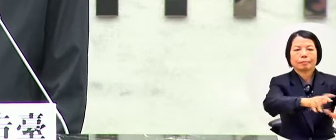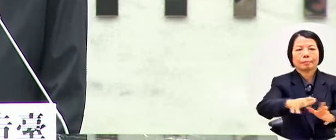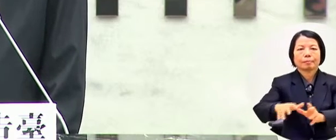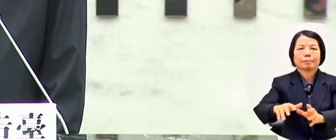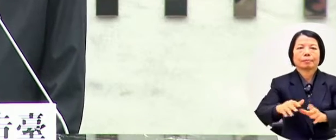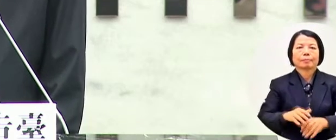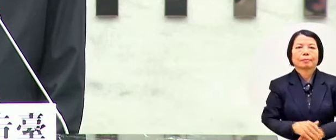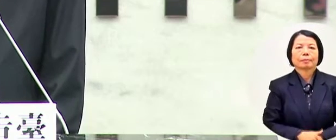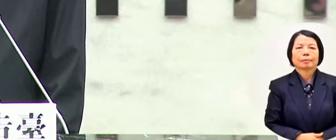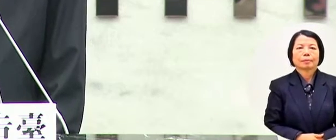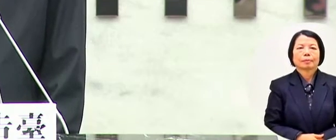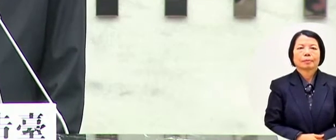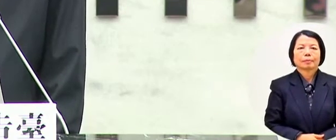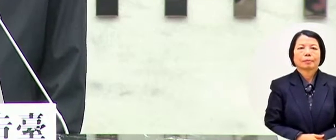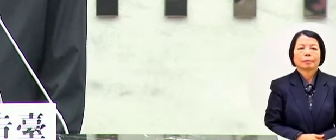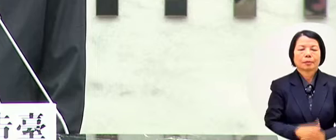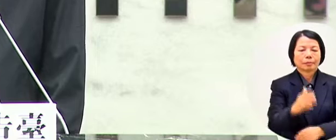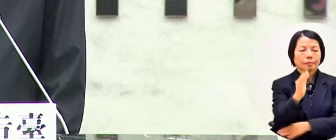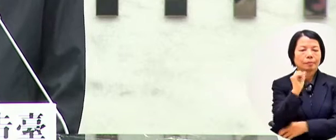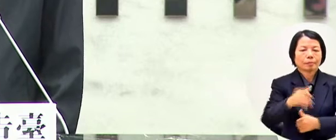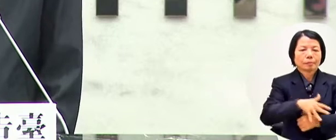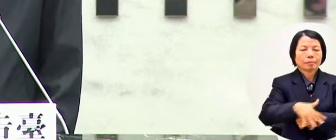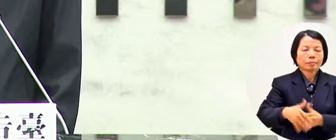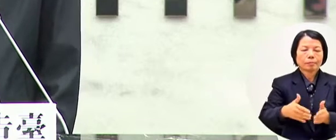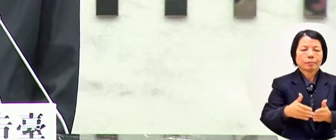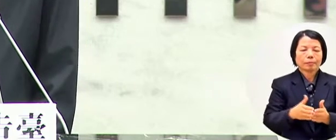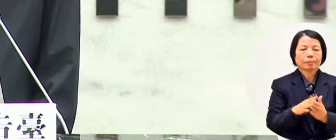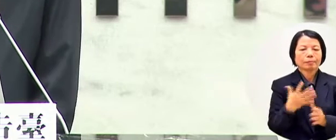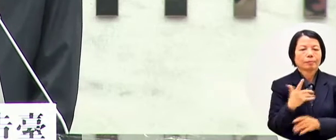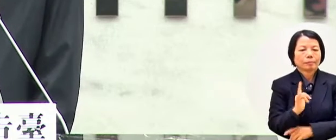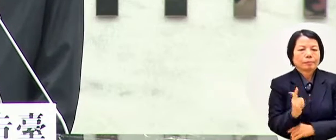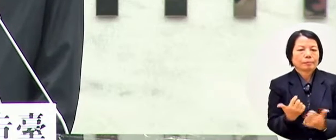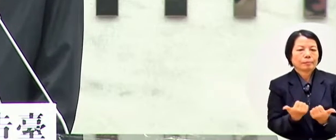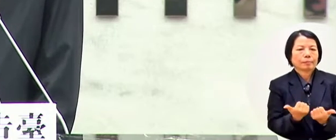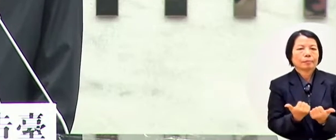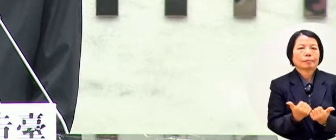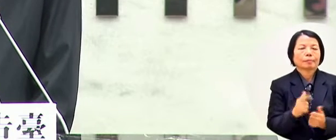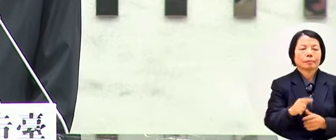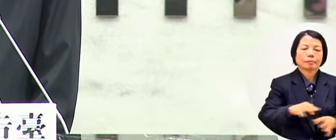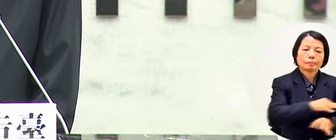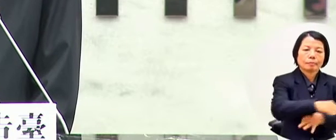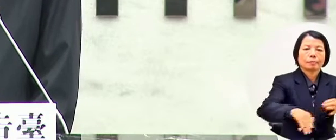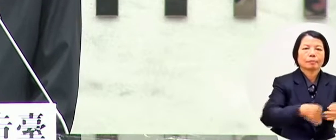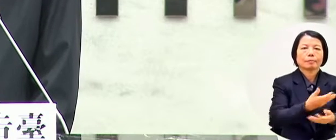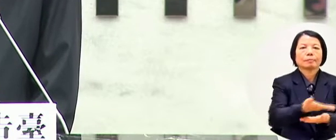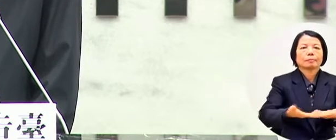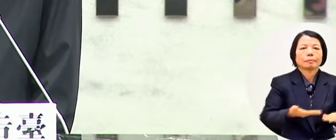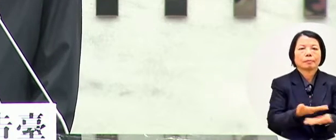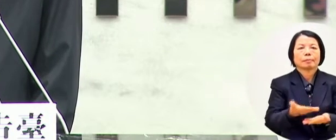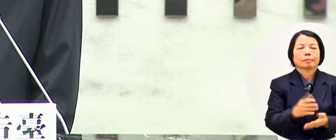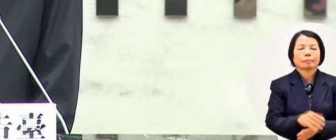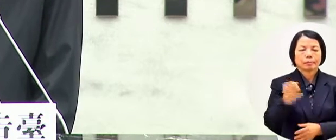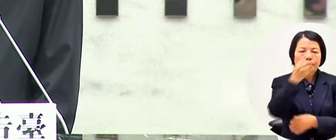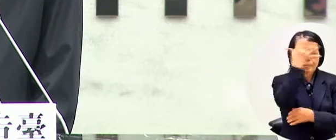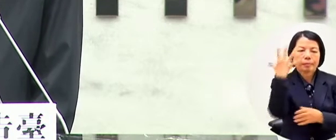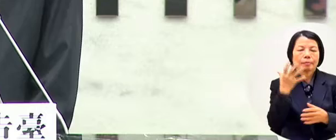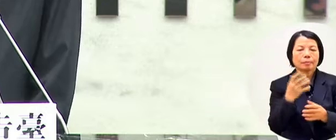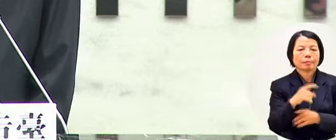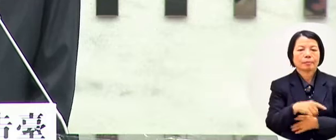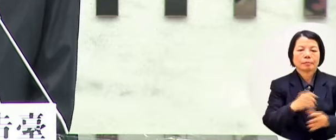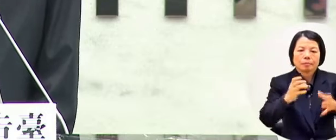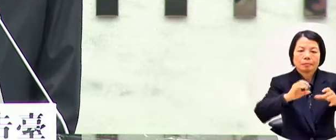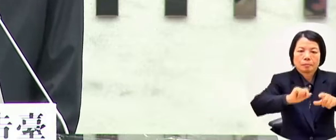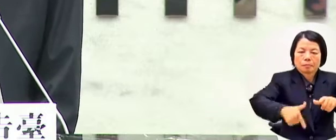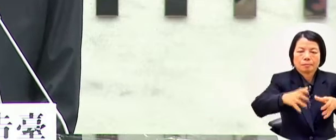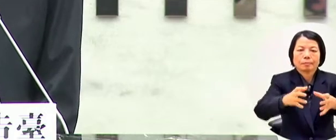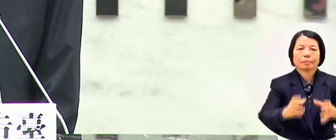那么高雄必须找回遗失已久的海洋精神，用爱与包容的态度，让高雄走向世界，也让世界走进高雄。本府团队将谨守分际，在经济交流、 青年创业等领域，与